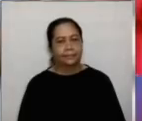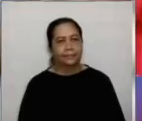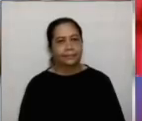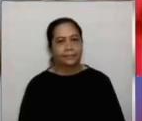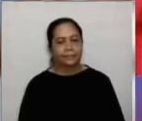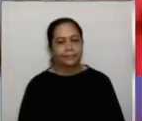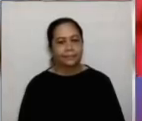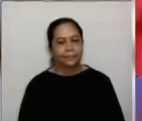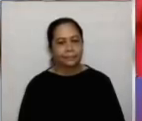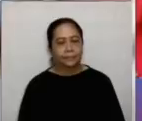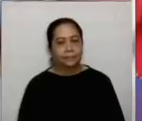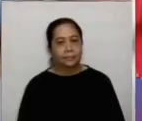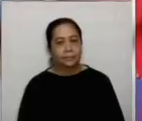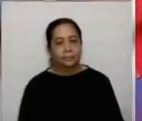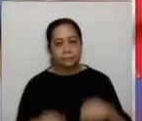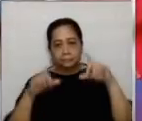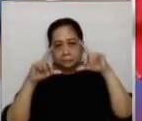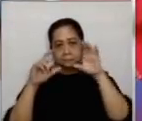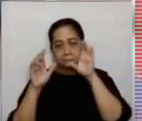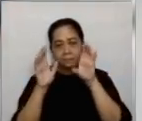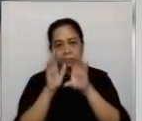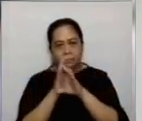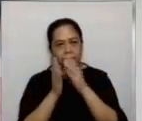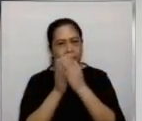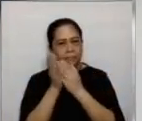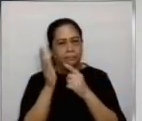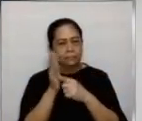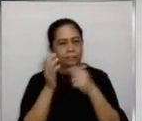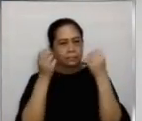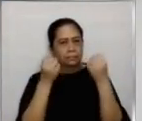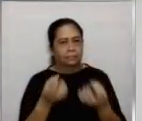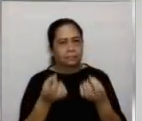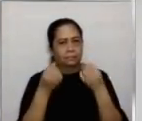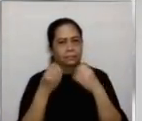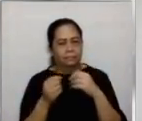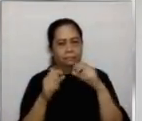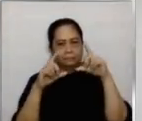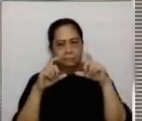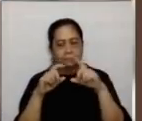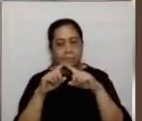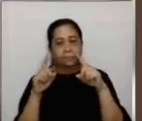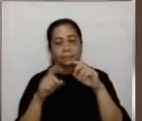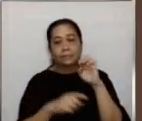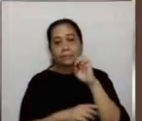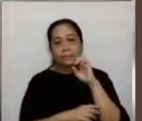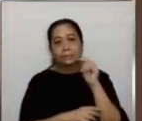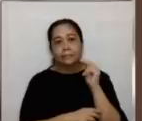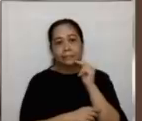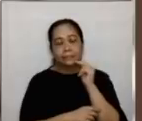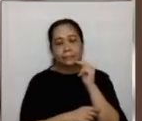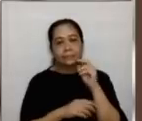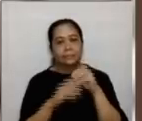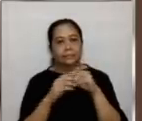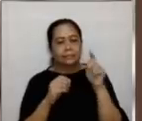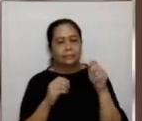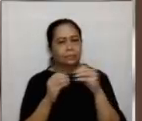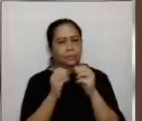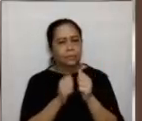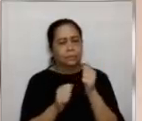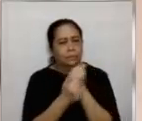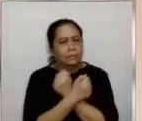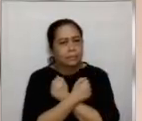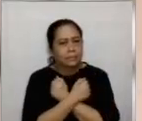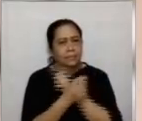Ang mga litratong ito, ilan lamang sa sandamakmak na kuha ni Teacher Edeline Nicole sa kanyang pinakamamahal na